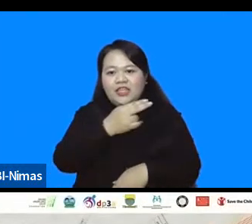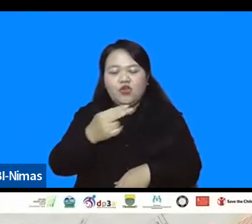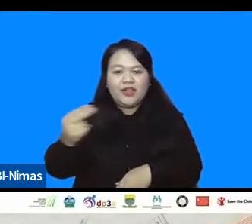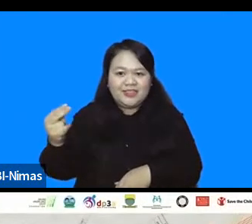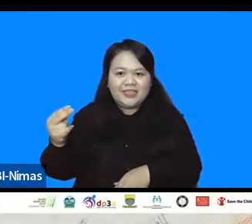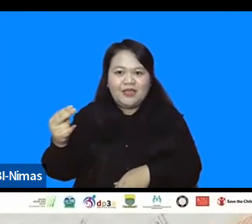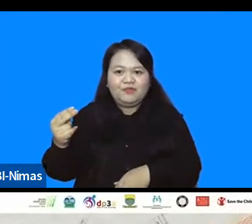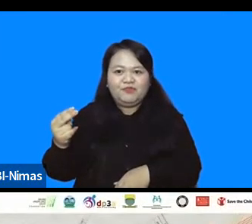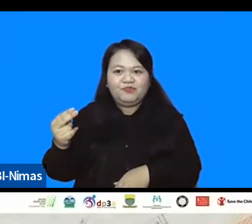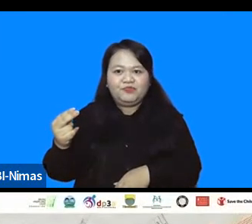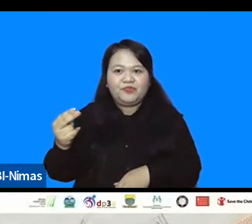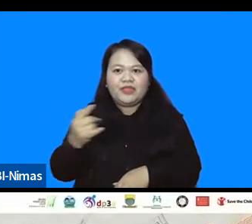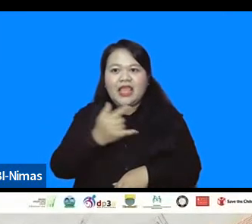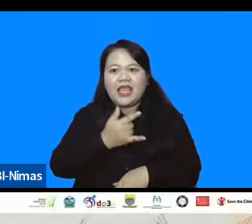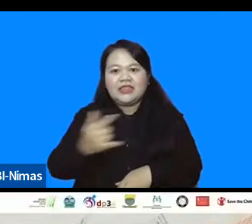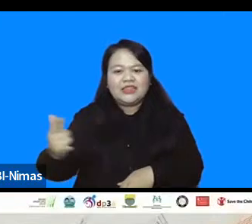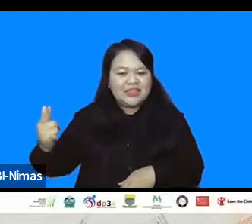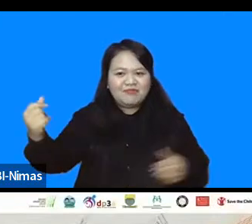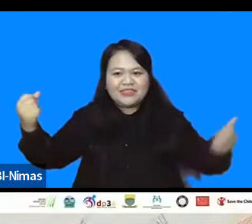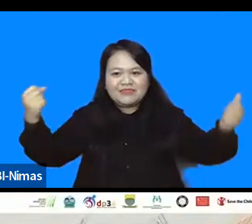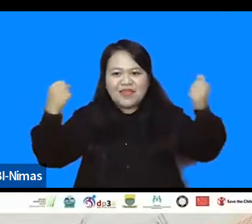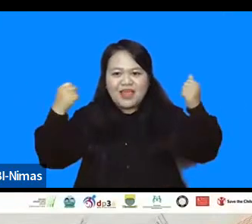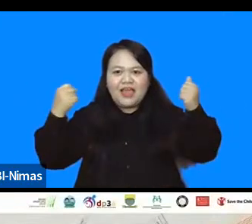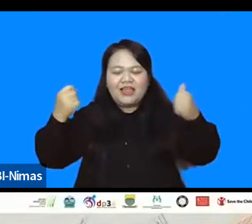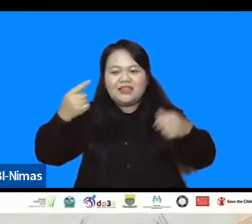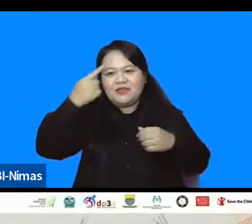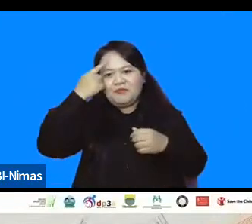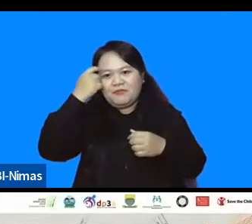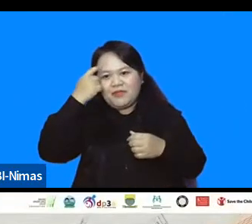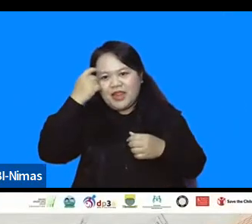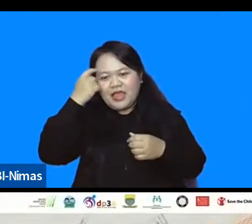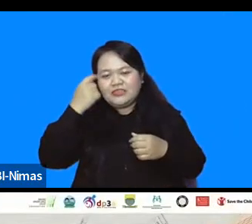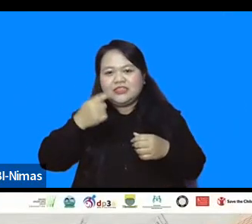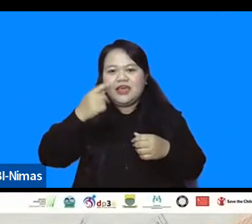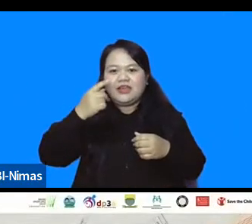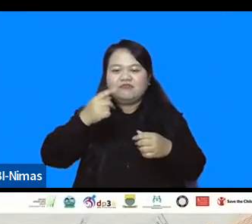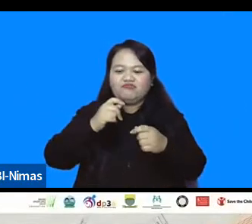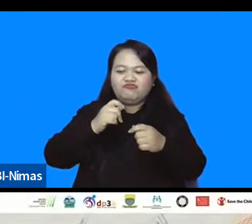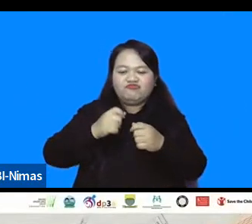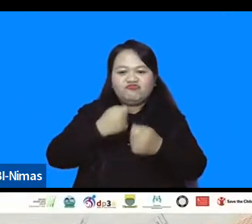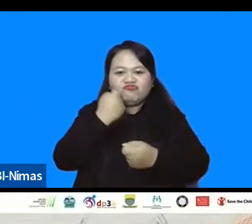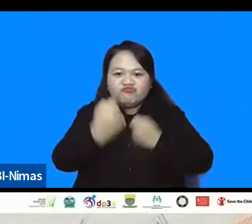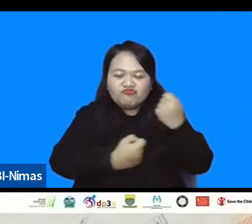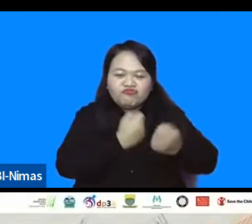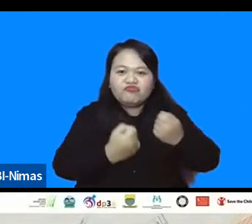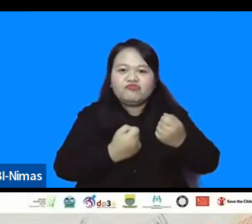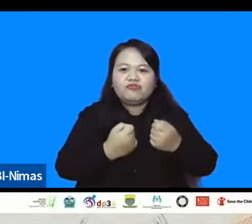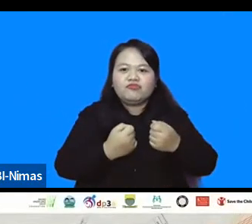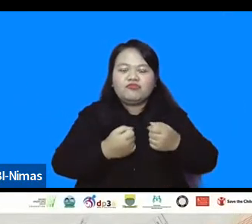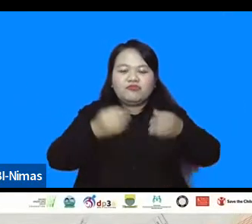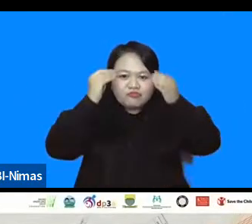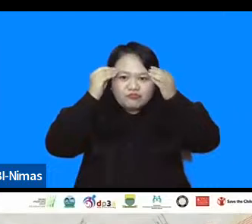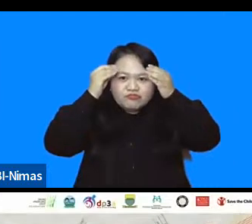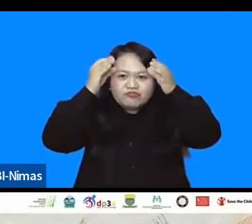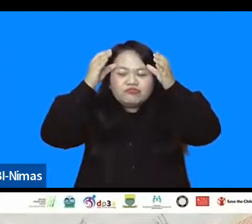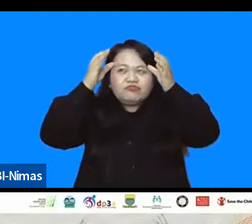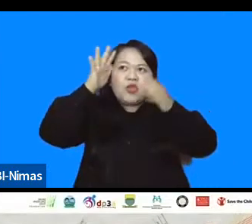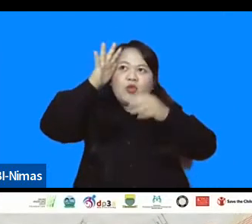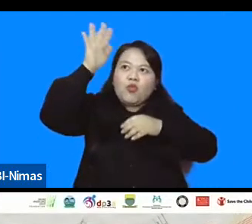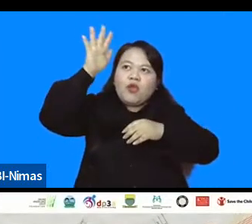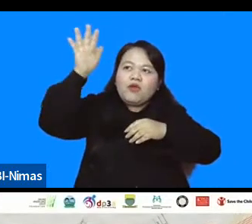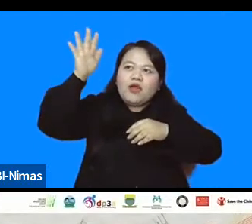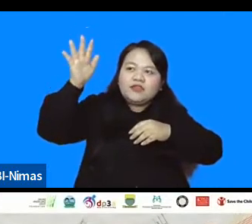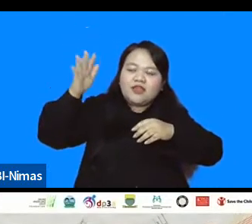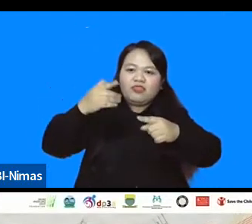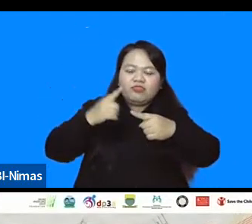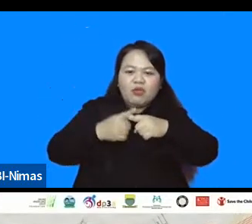ya. Pokoknya tetap terus semangat belajar, berkarya, tingkatkan terus pengetahuan, wawasan